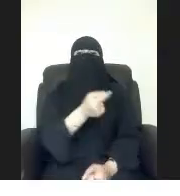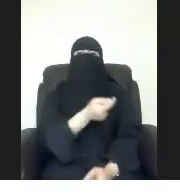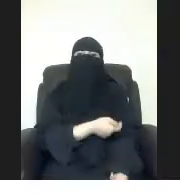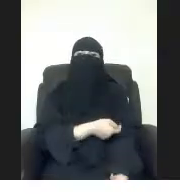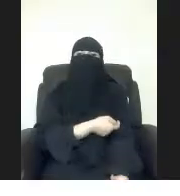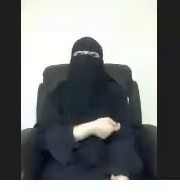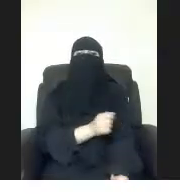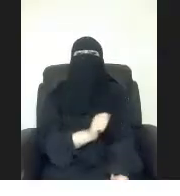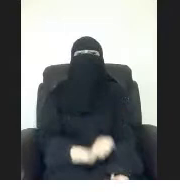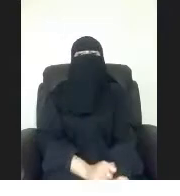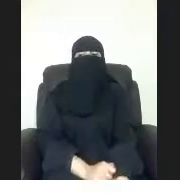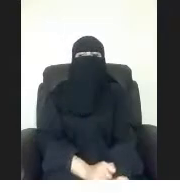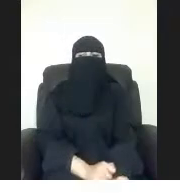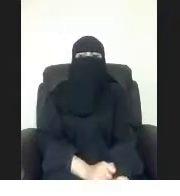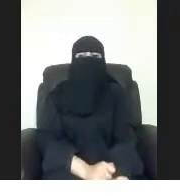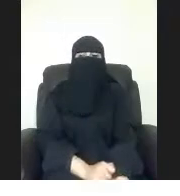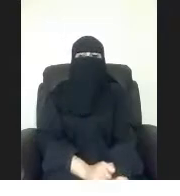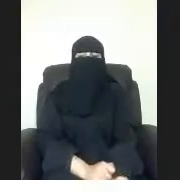كانت دراسة